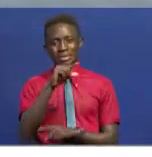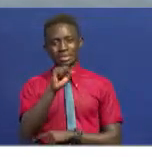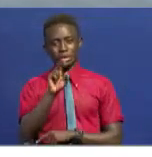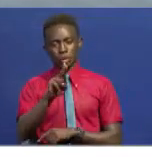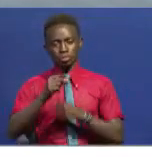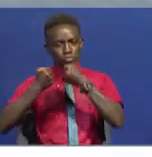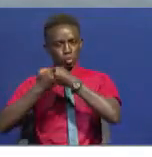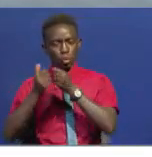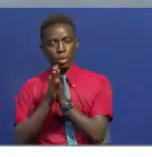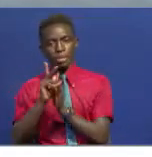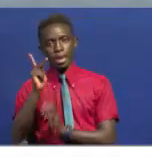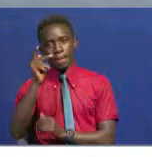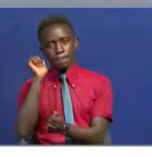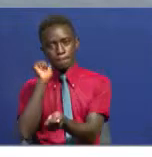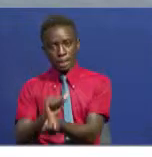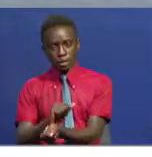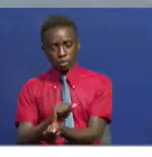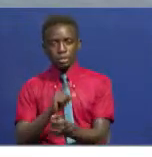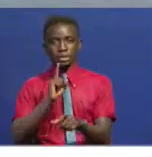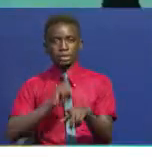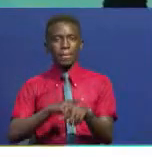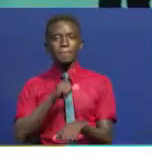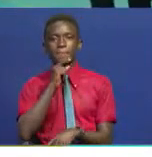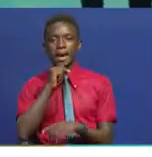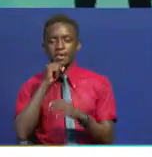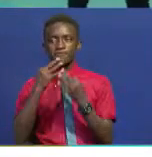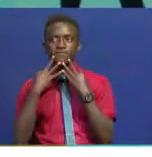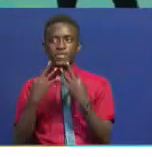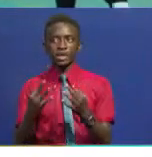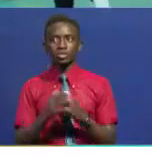Kenya Prisons kwenye fainali ya wanaume.